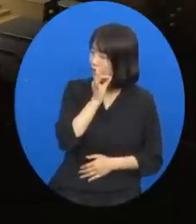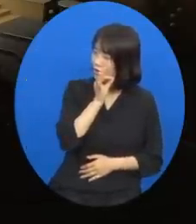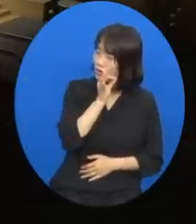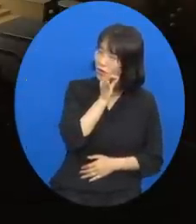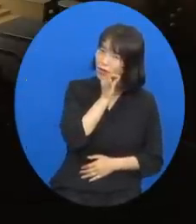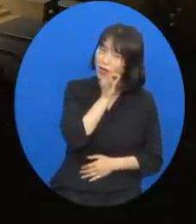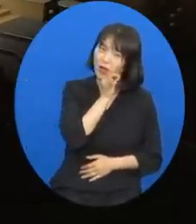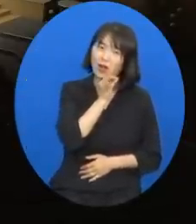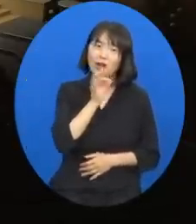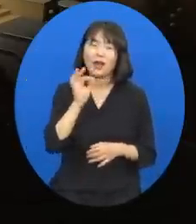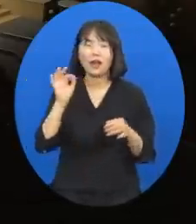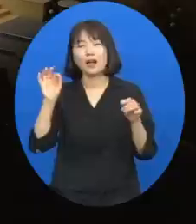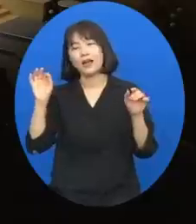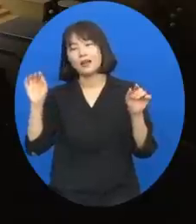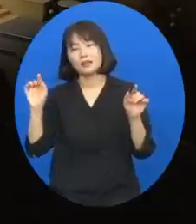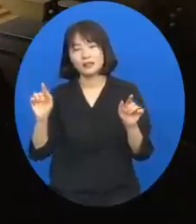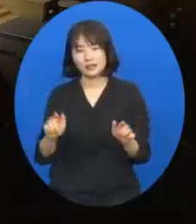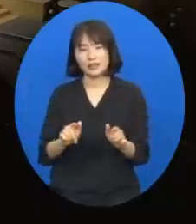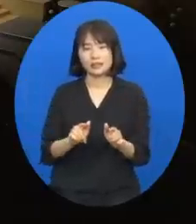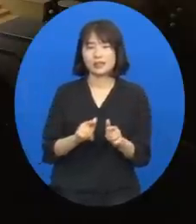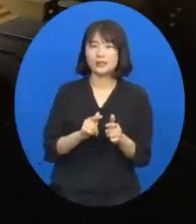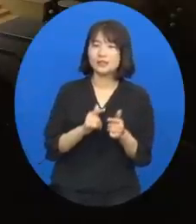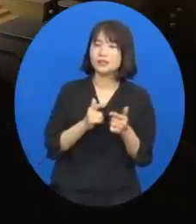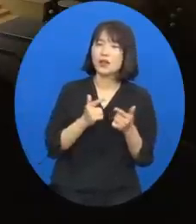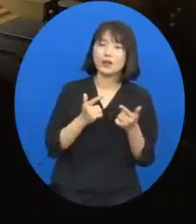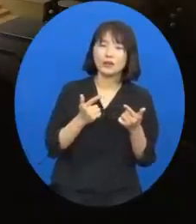woo woo